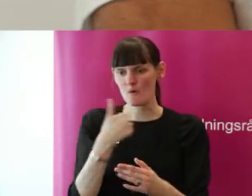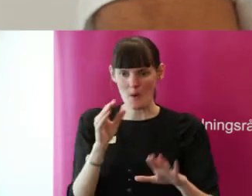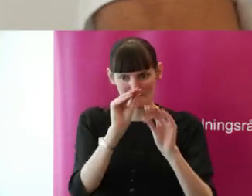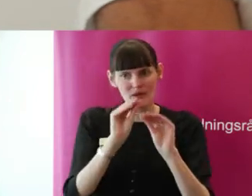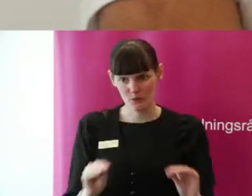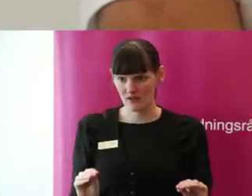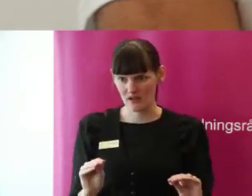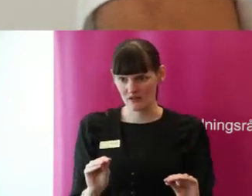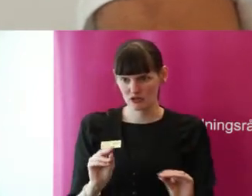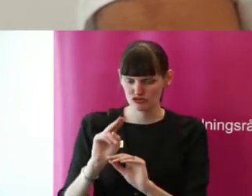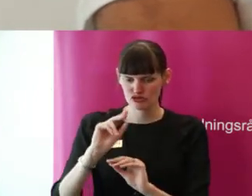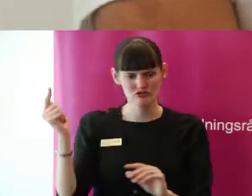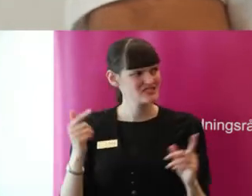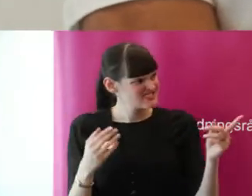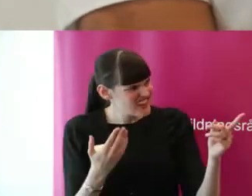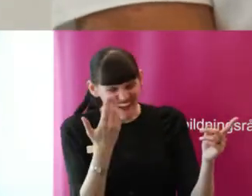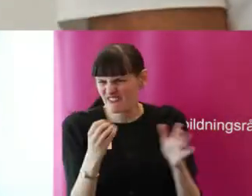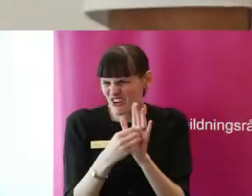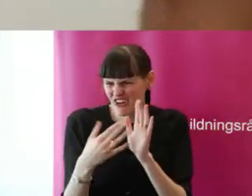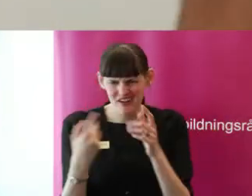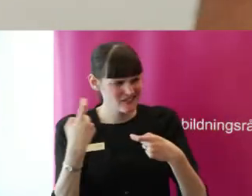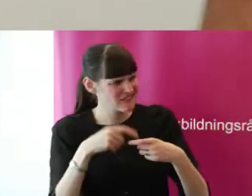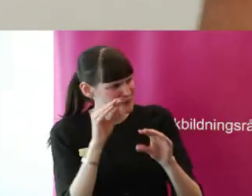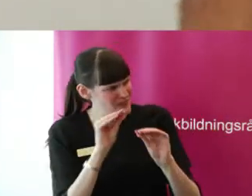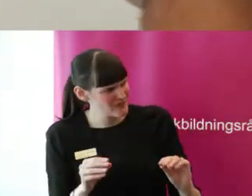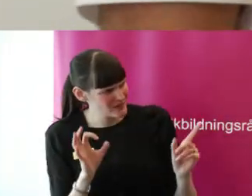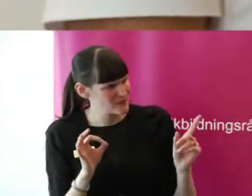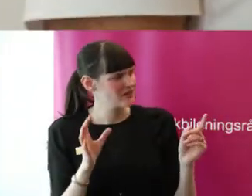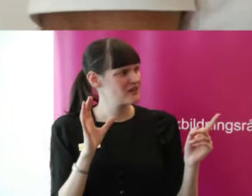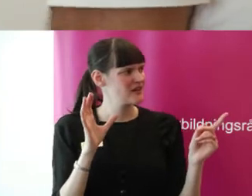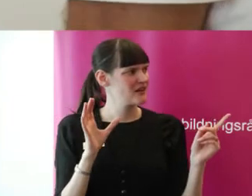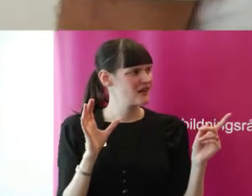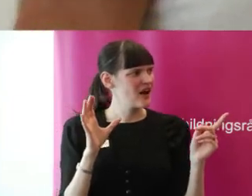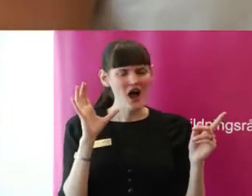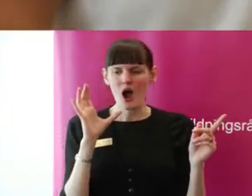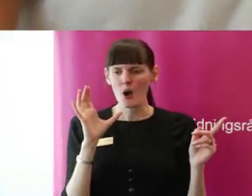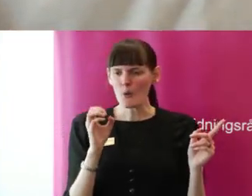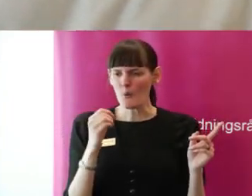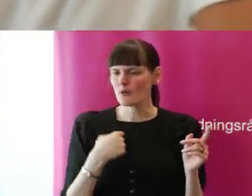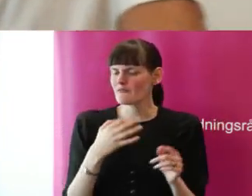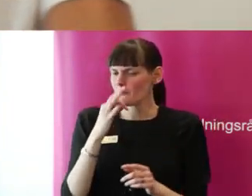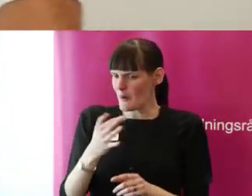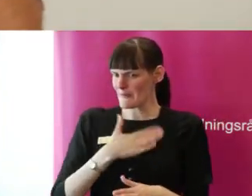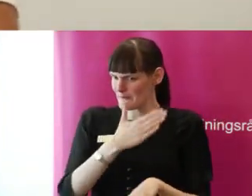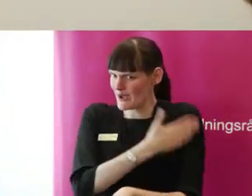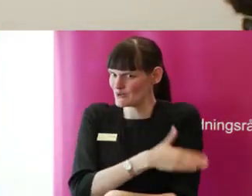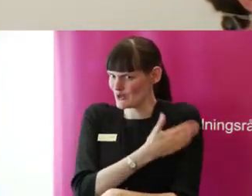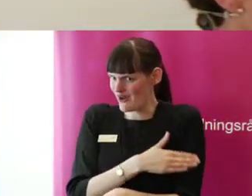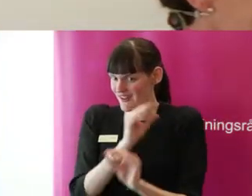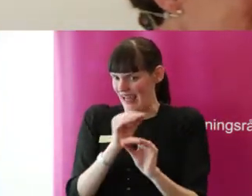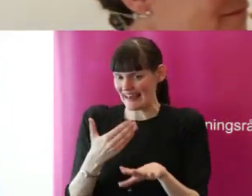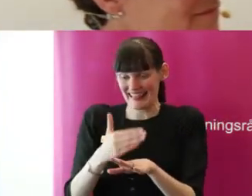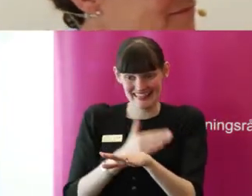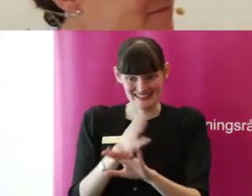Går det att förklara närmare med pedagogiken, Jakob? Ja, jag ställde faktiskt frågan till min personal, till lärarna, innan det här